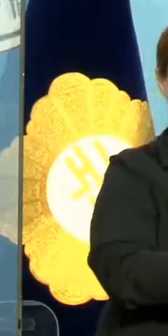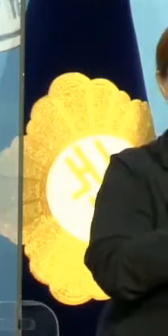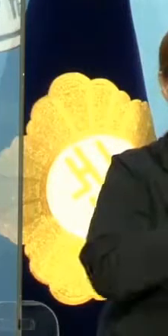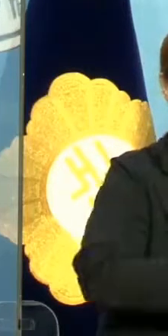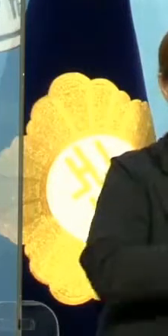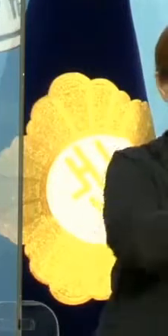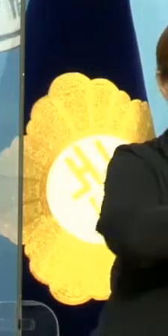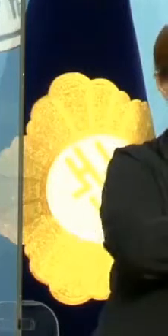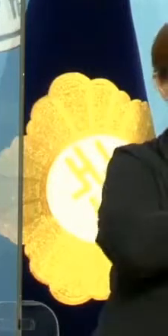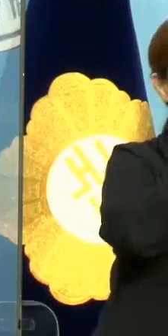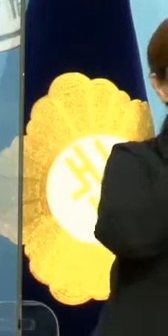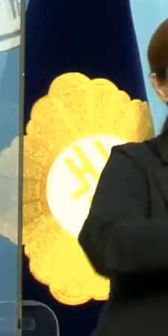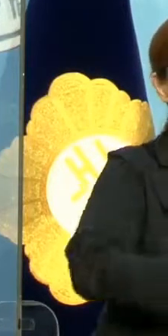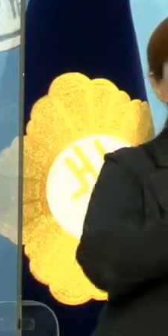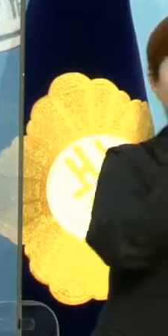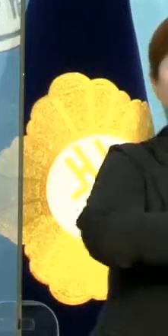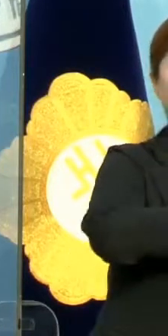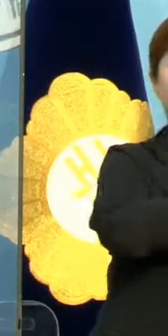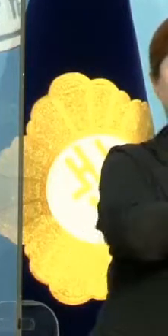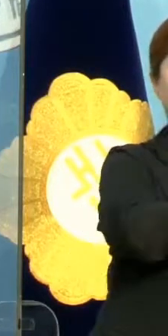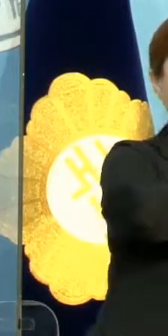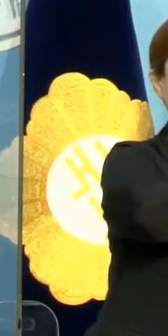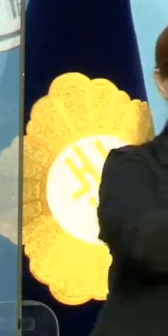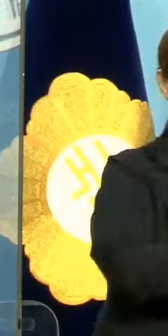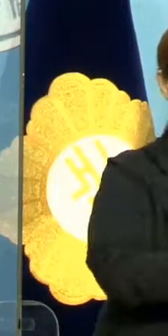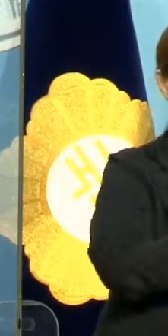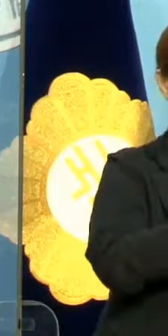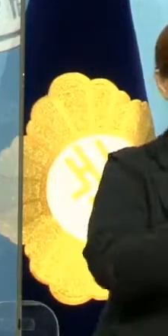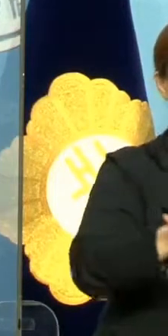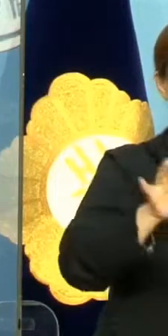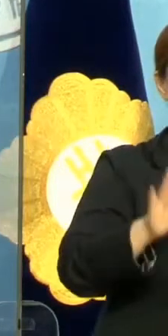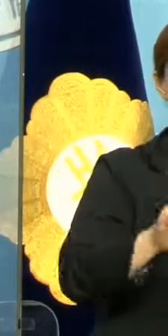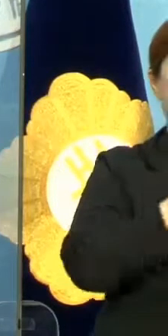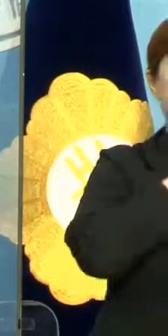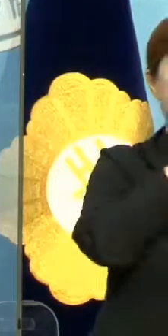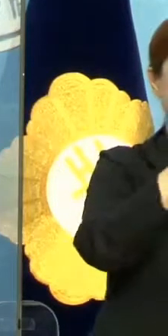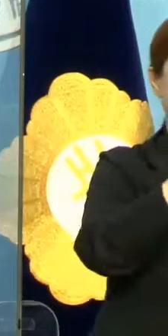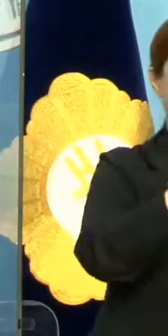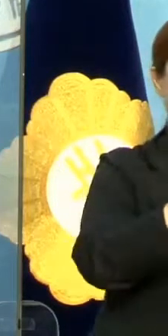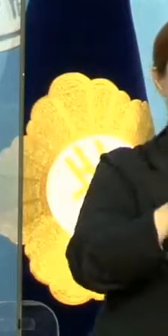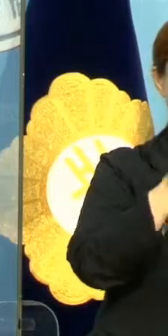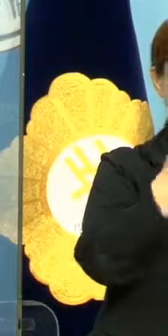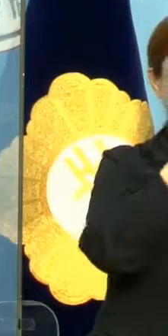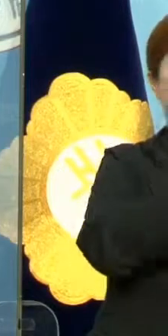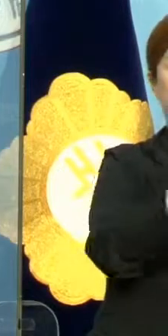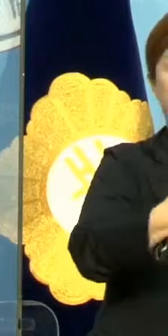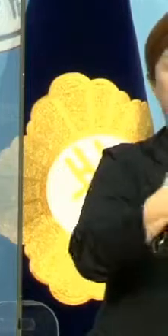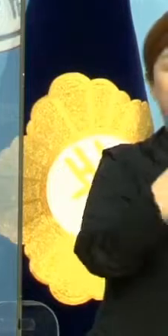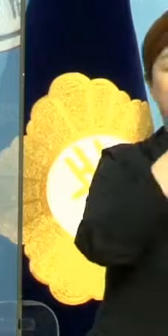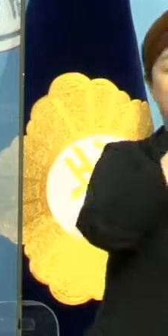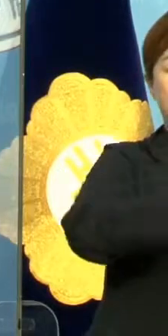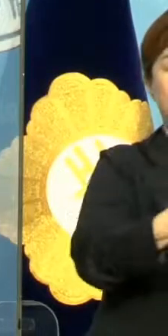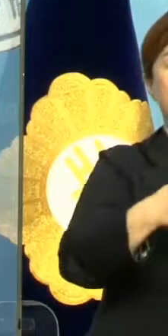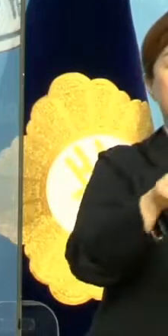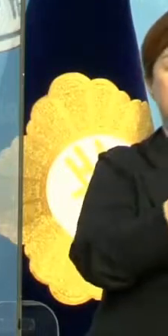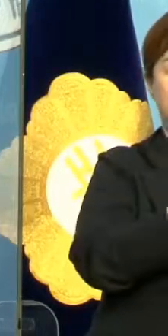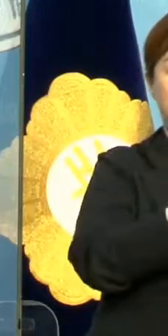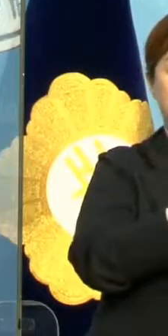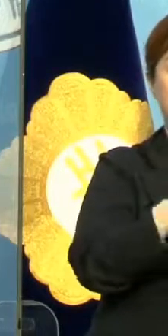1년 반이나 남긴 채 사임한 뒤 곧바로 더불어 민주당 국회의원이 되었습니다